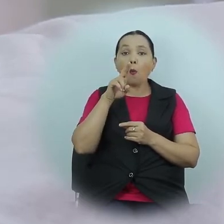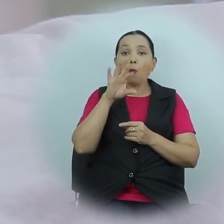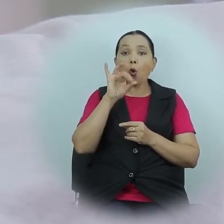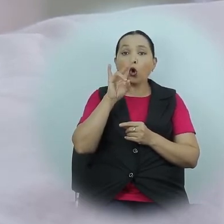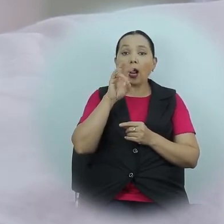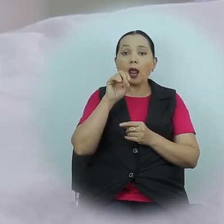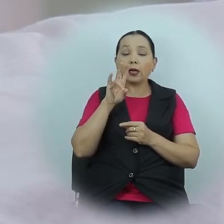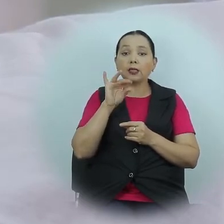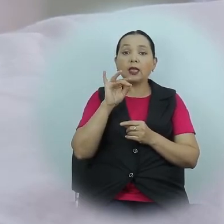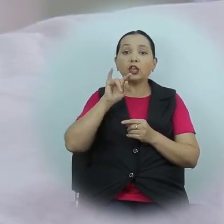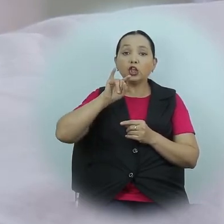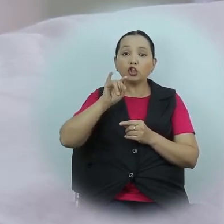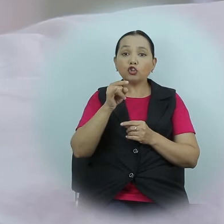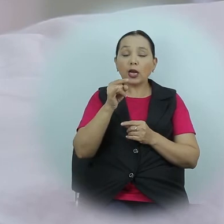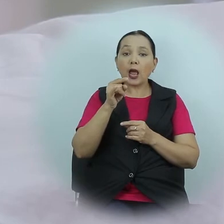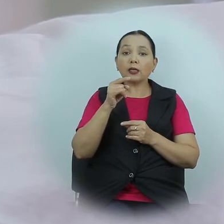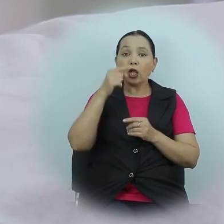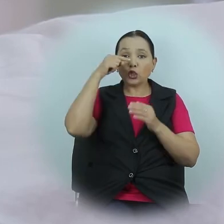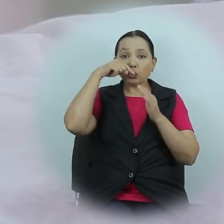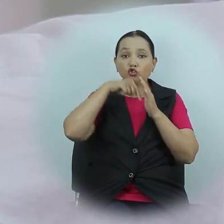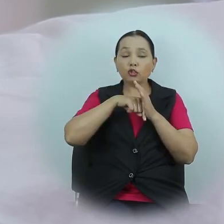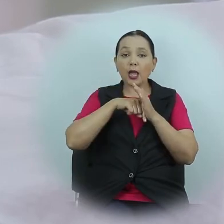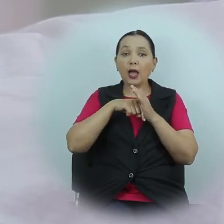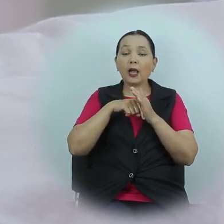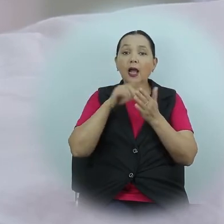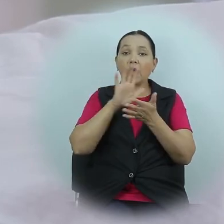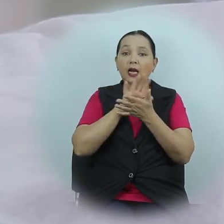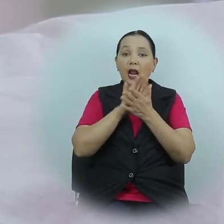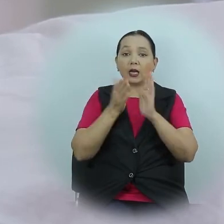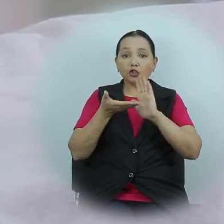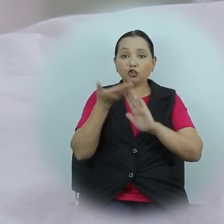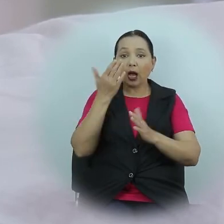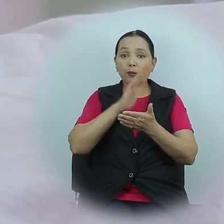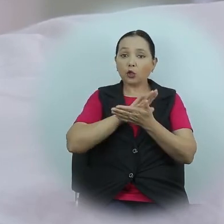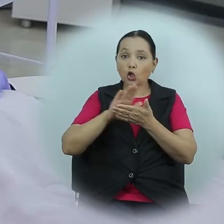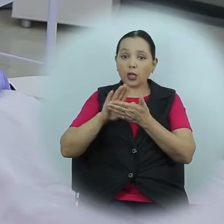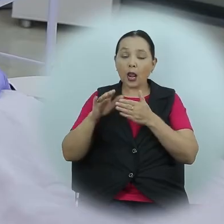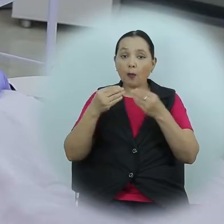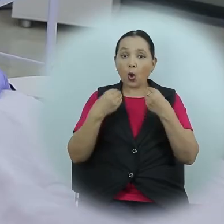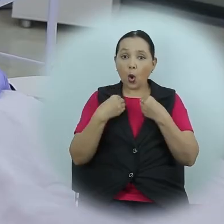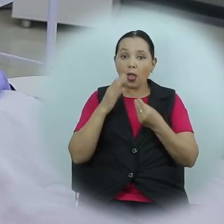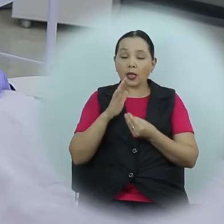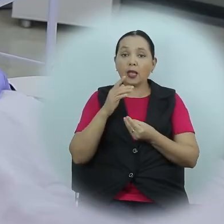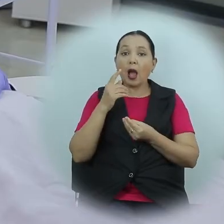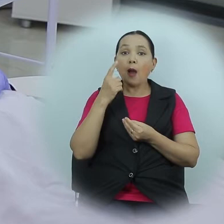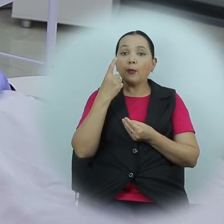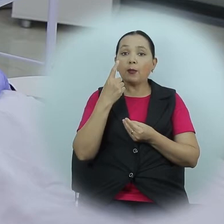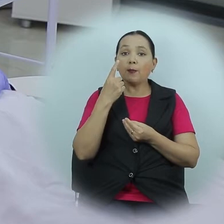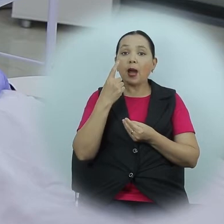poralarini, ya'ni yuz teshiklarini ichidan kirlarni chiqarib tozalab qo'yadi. Bir martalik